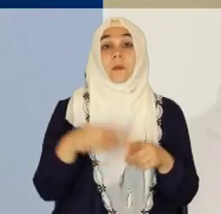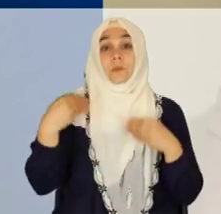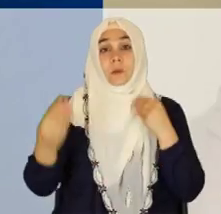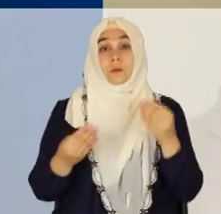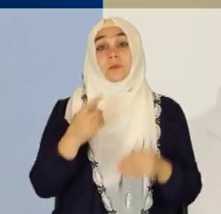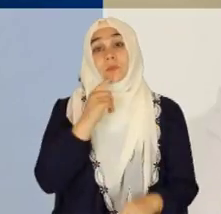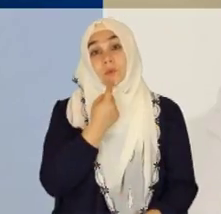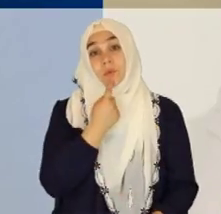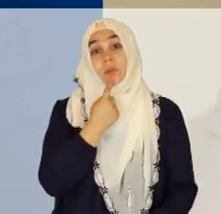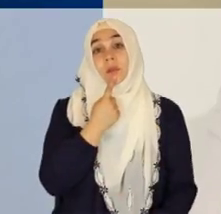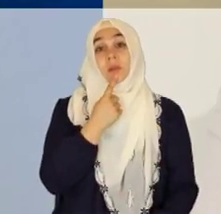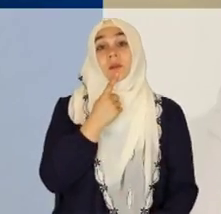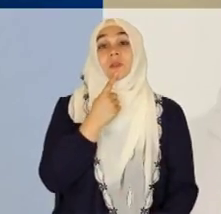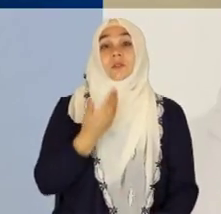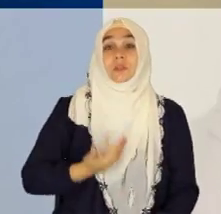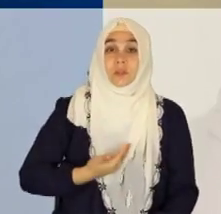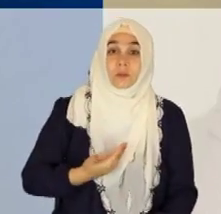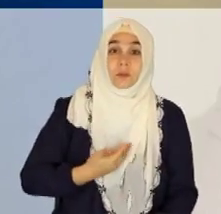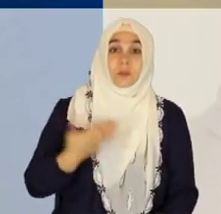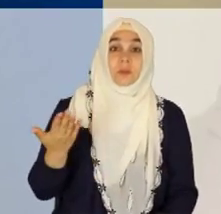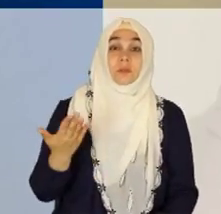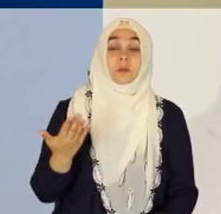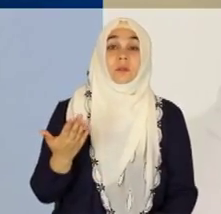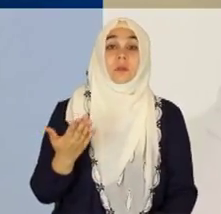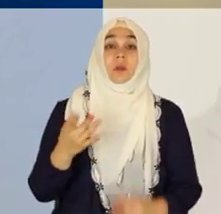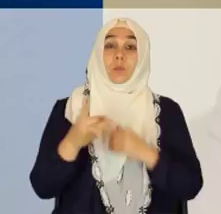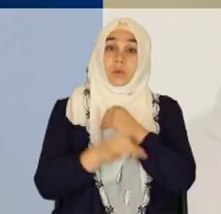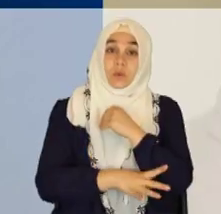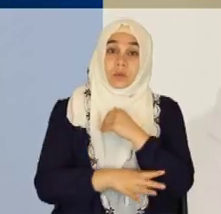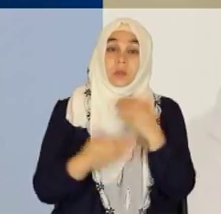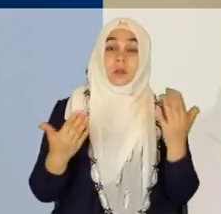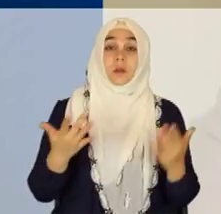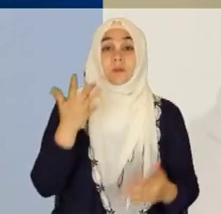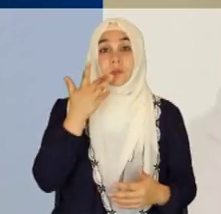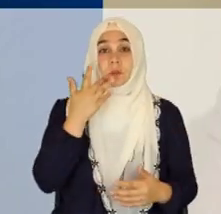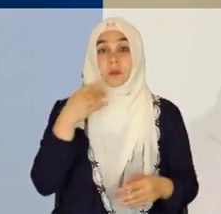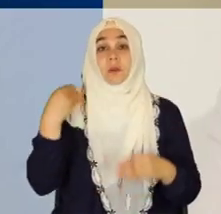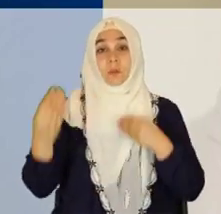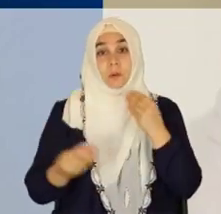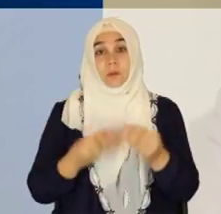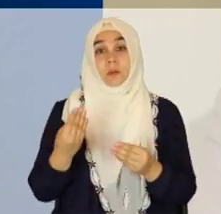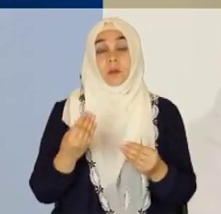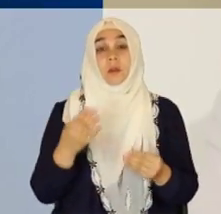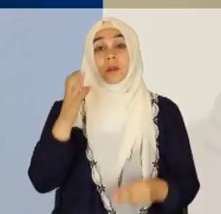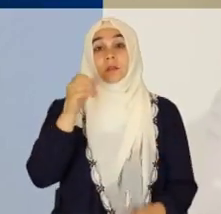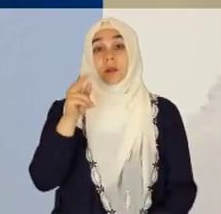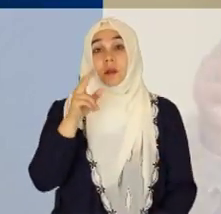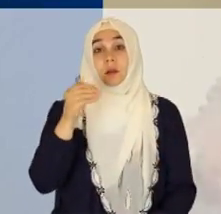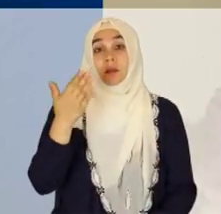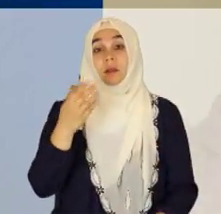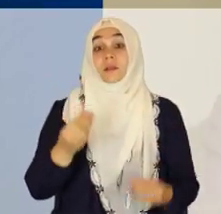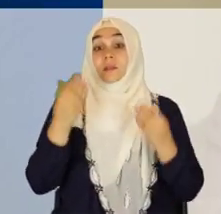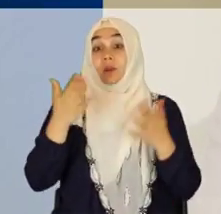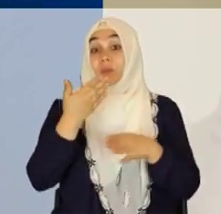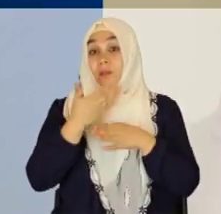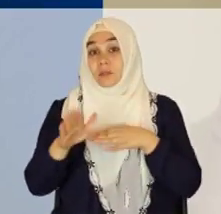beva bechora kam ta'minlangan kishilar muhtojlarga doimiy ravishda sadaqa berib turish zakotdan